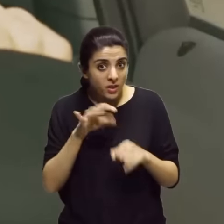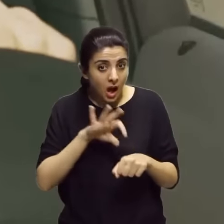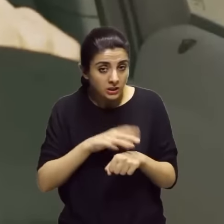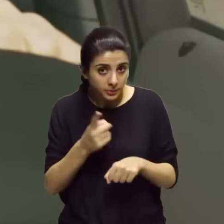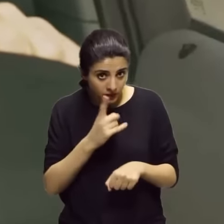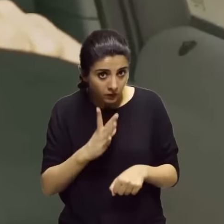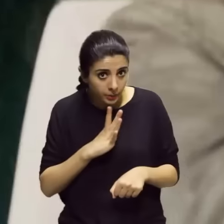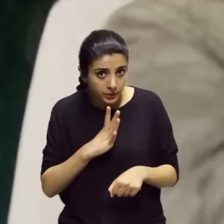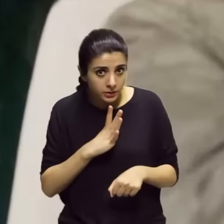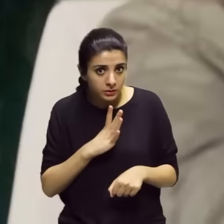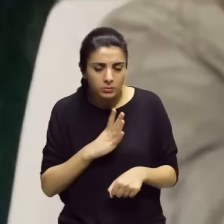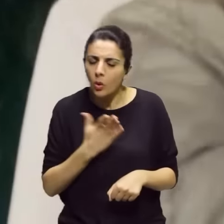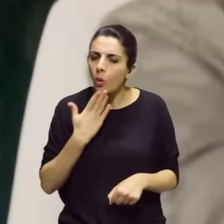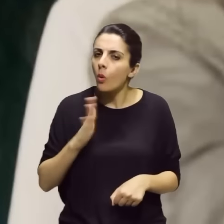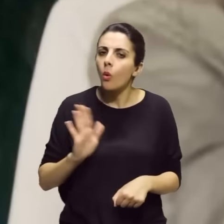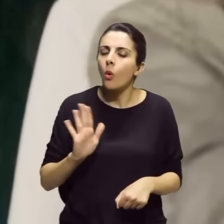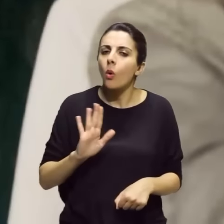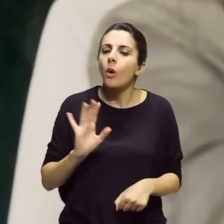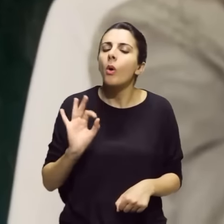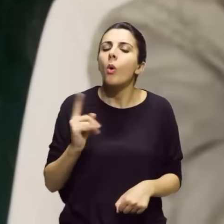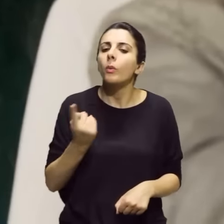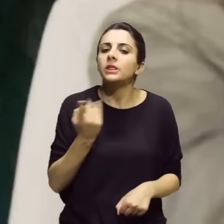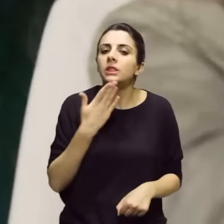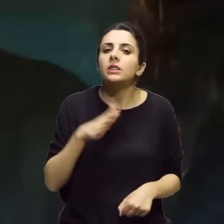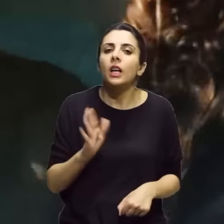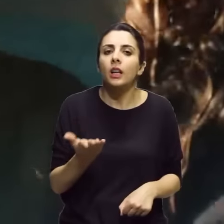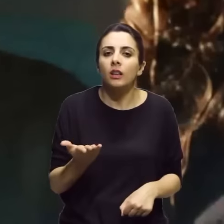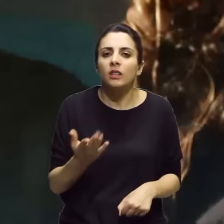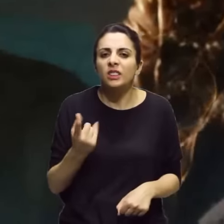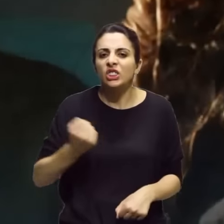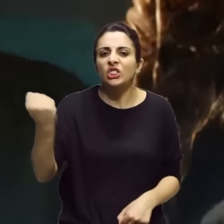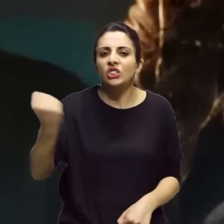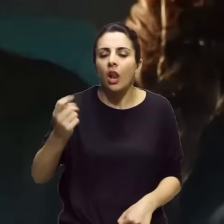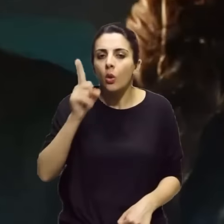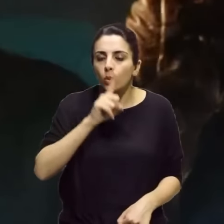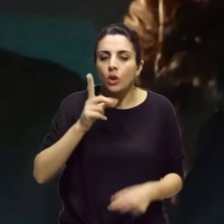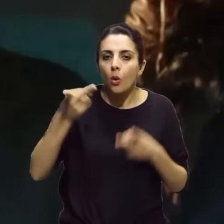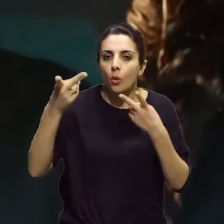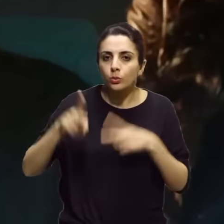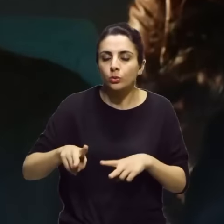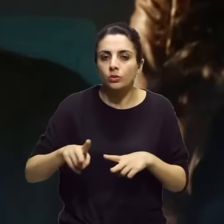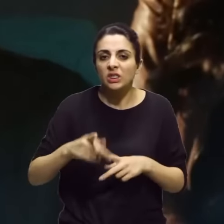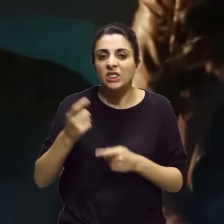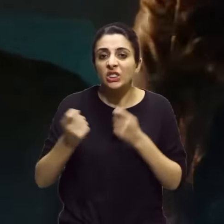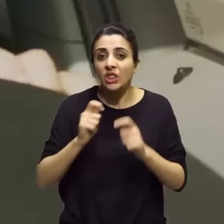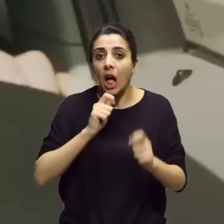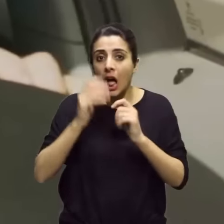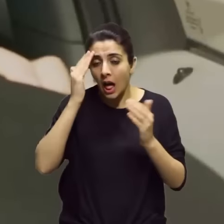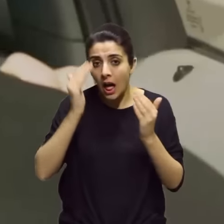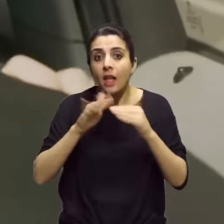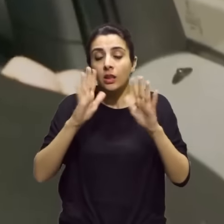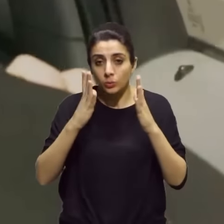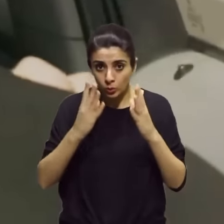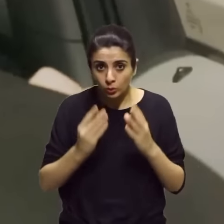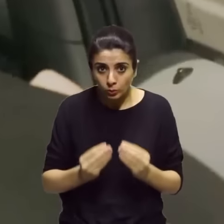hastalığı falan mı varmış? Hayır, öyle bir şey değil. Bir cinayete kurban gitmiş. İş anlaşmazlığı